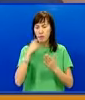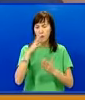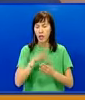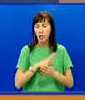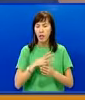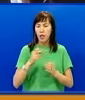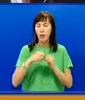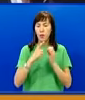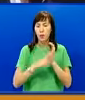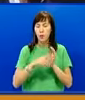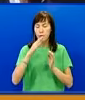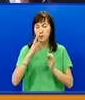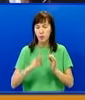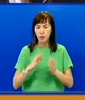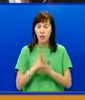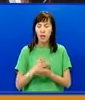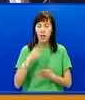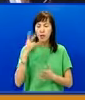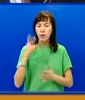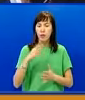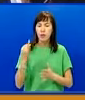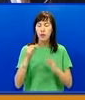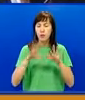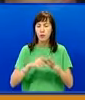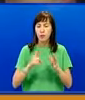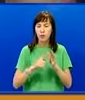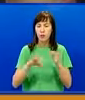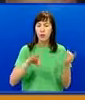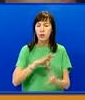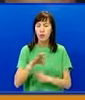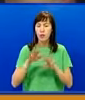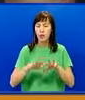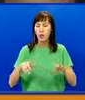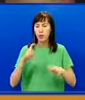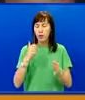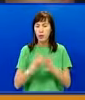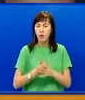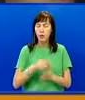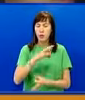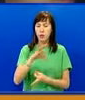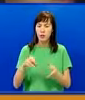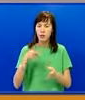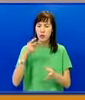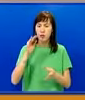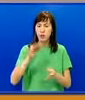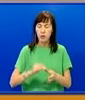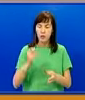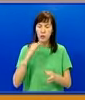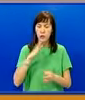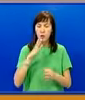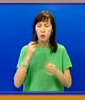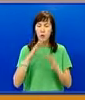17 позиция бар. Айта кеткен жөн, тарихи мекенде жетім балалар саны 100-ге жуықтайды. Жартылай жетімдер 2000-нан асып жығылса, көп